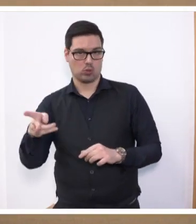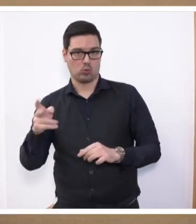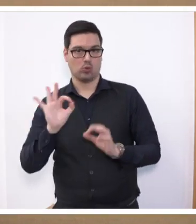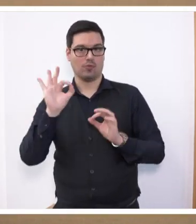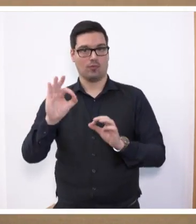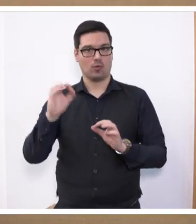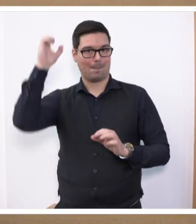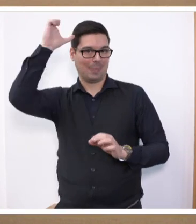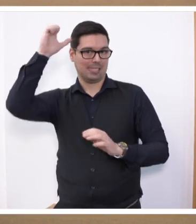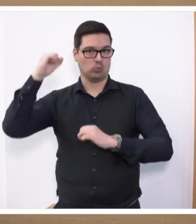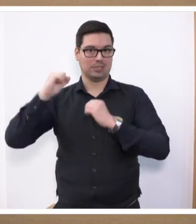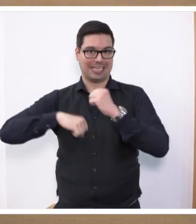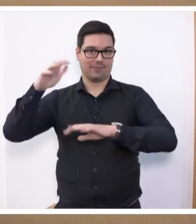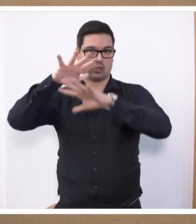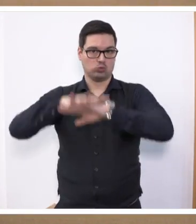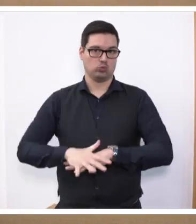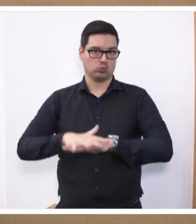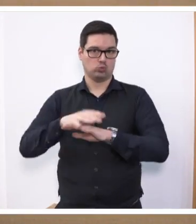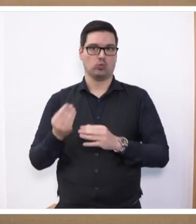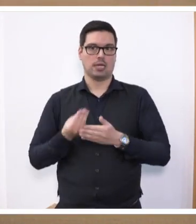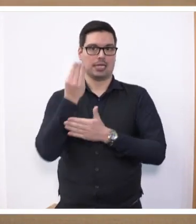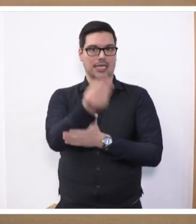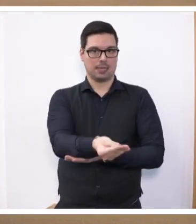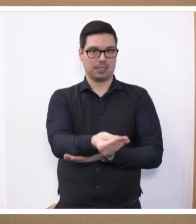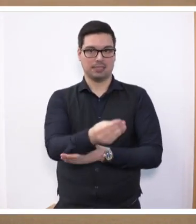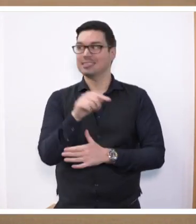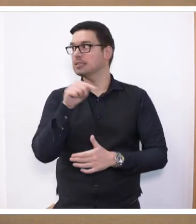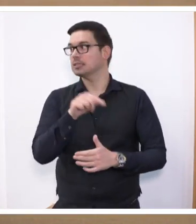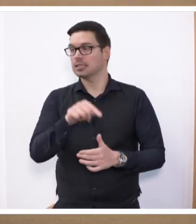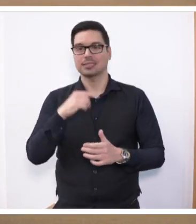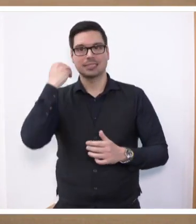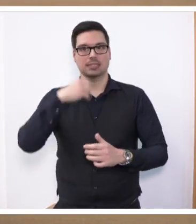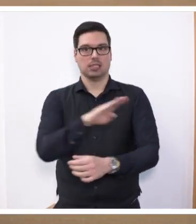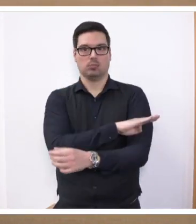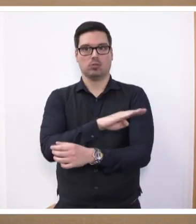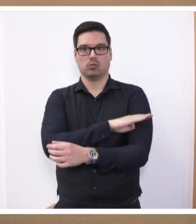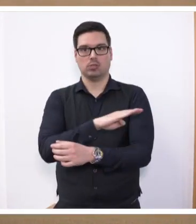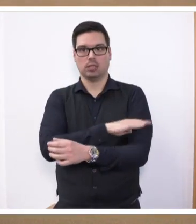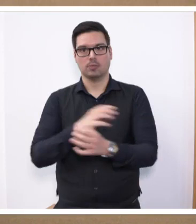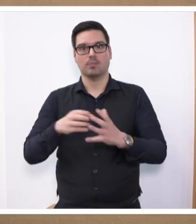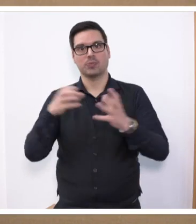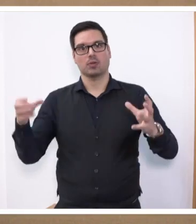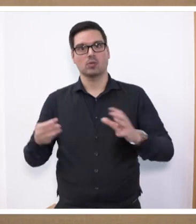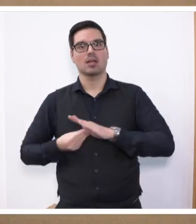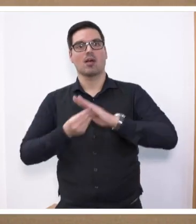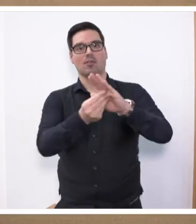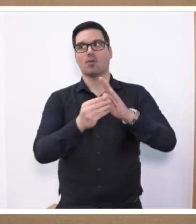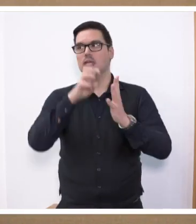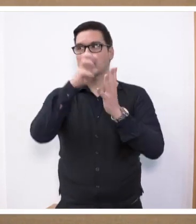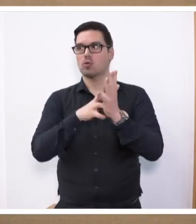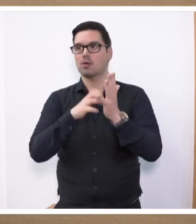saarländischen Bildungsinfrastruktur zur Verfügung stellt. Das, liebe Kolleginnen und Kollegen, ist das größte Förderprogramm für unsere